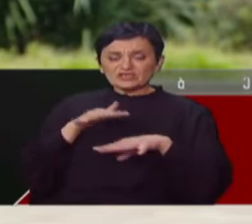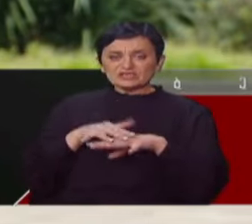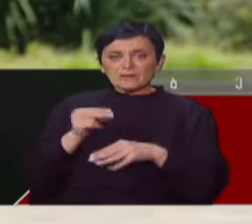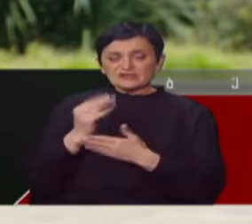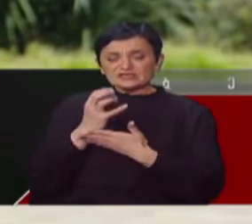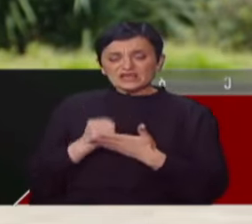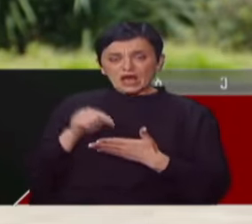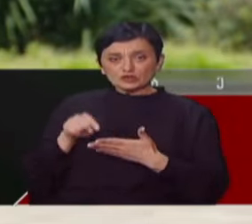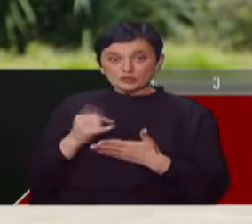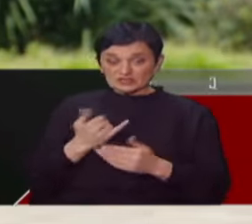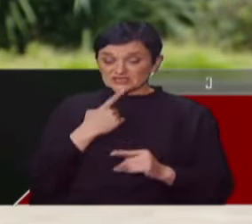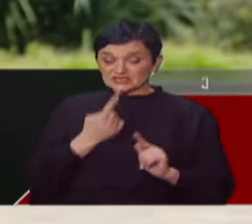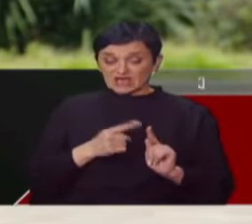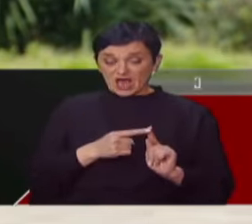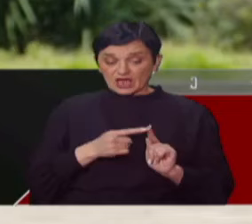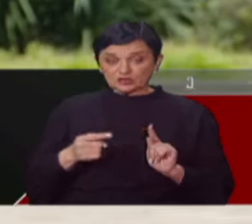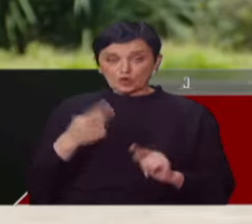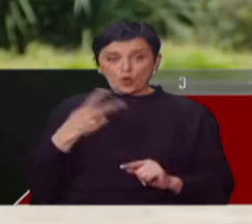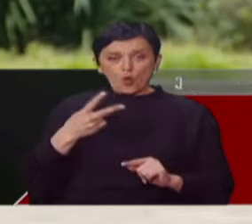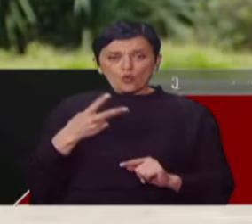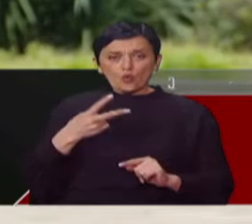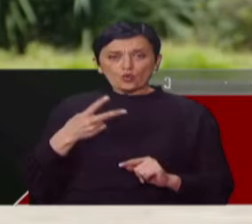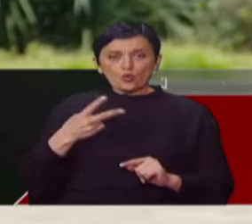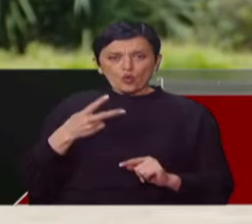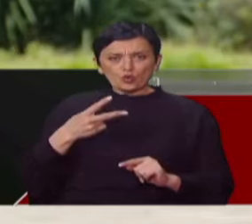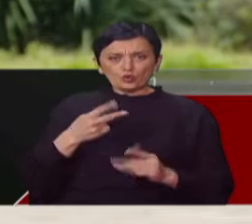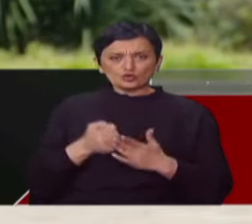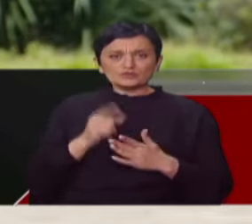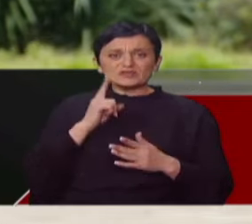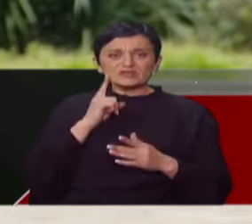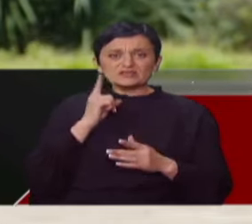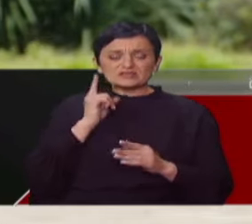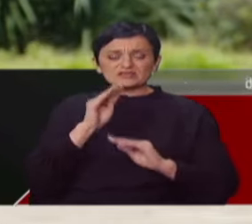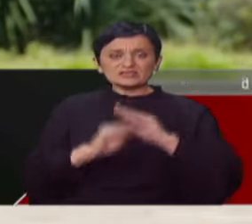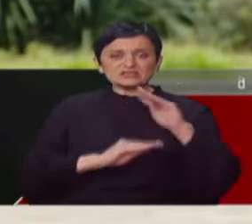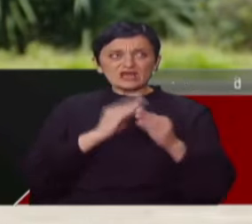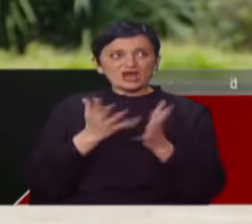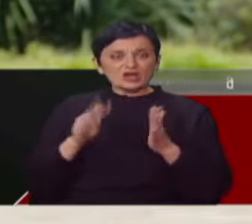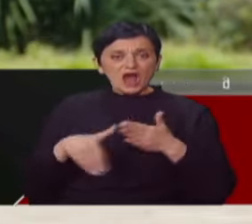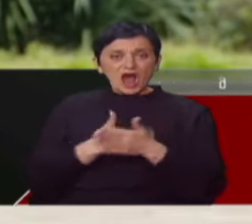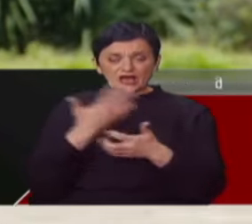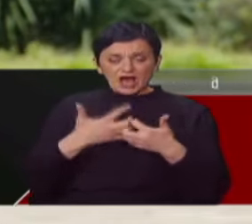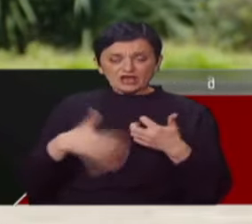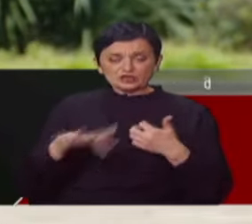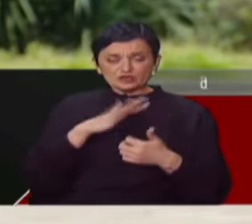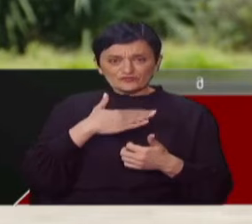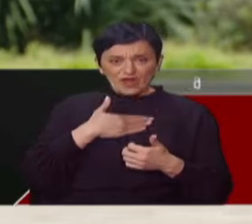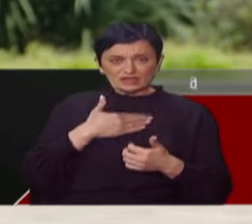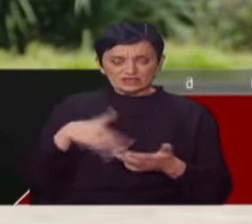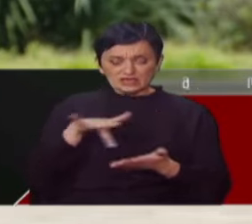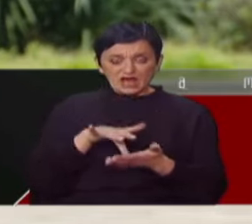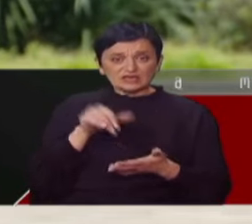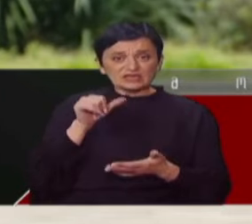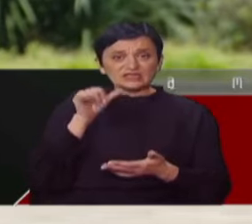სახსრების მიმდინარე წლის ჭრილში 20-ამდე სარეკრეაციო სივრცე და ახალი სკვერი დაამშვენებს ჩვენს ქალაქს ინაცლებში